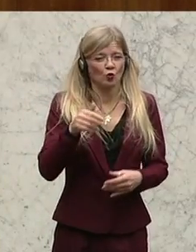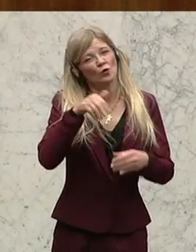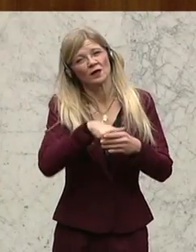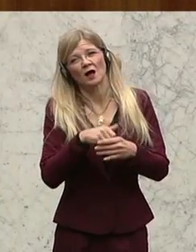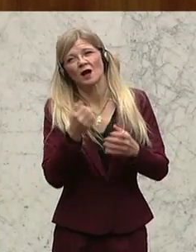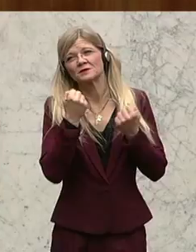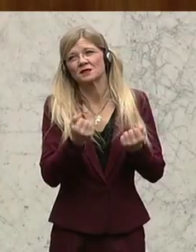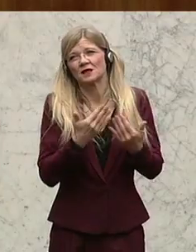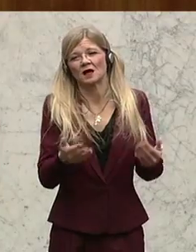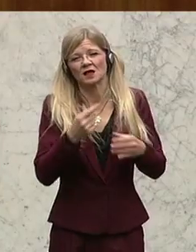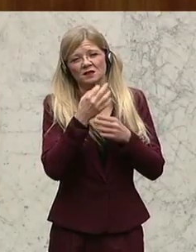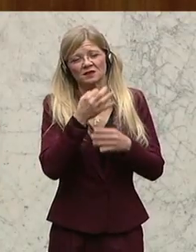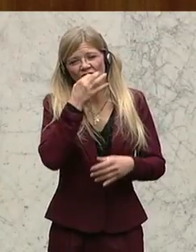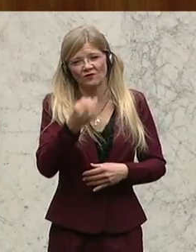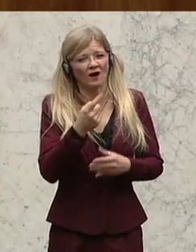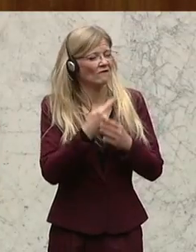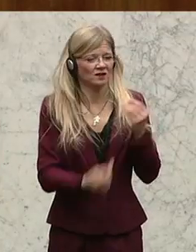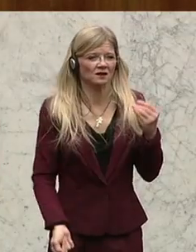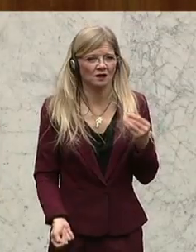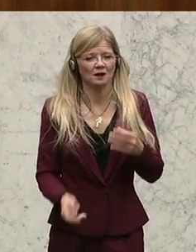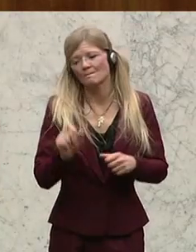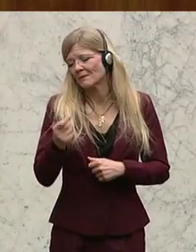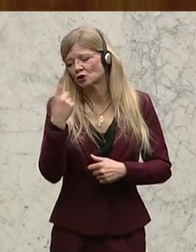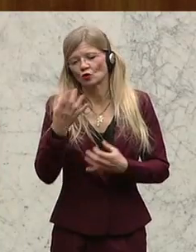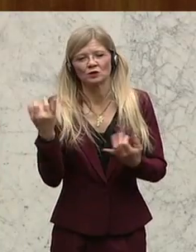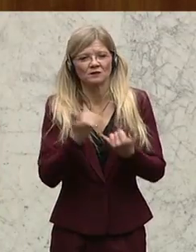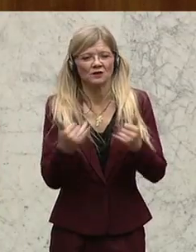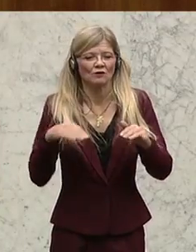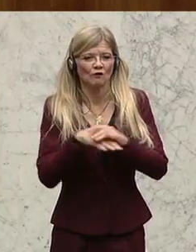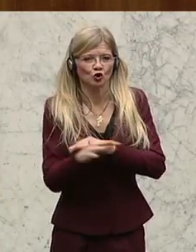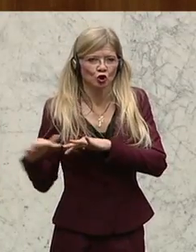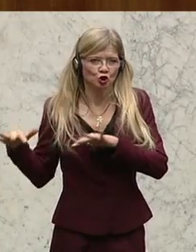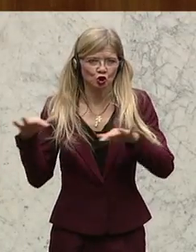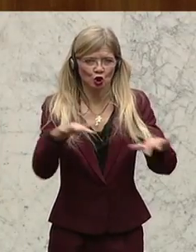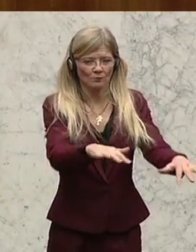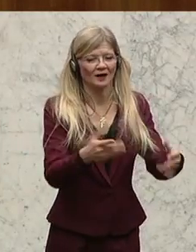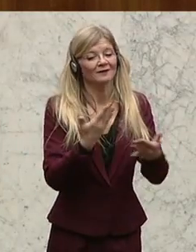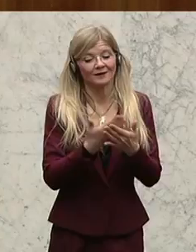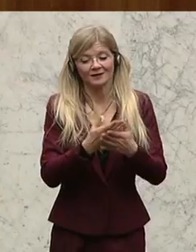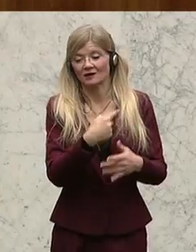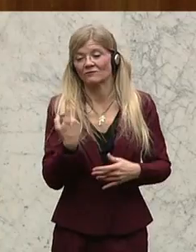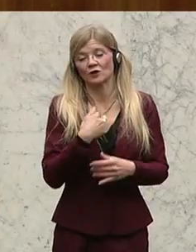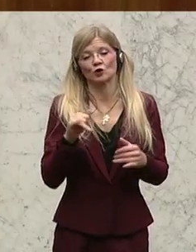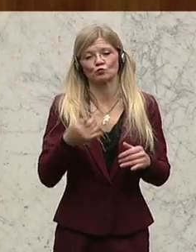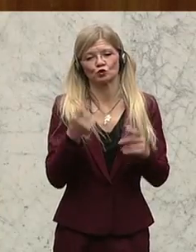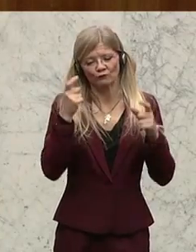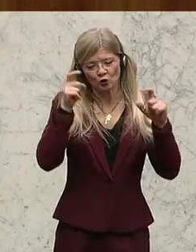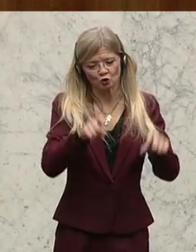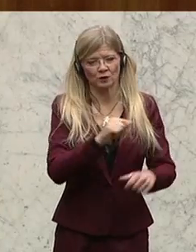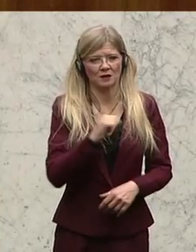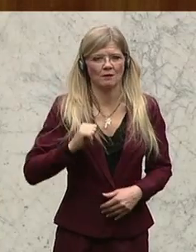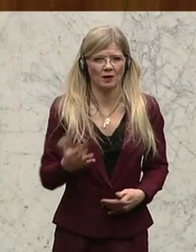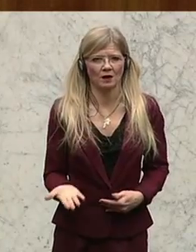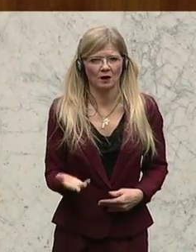total versagt, vor allem was die Flüchtlingsströme betrifft. Deshalb müssen wir selbst vorsorgen und dazu brauchen